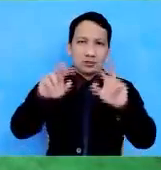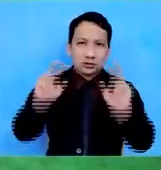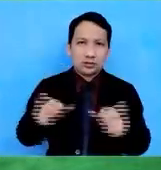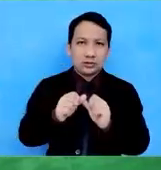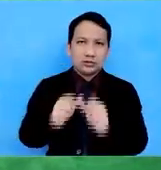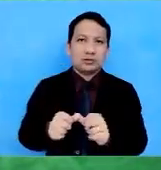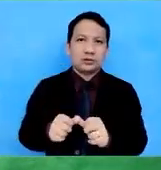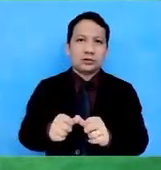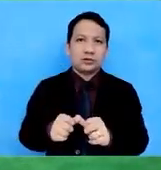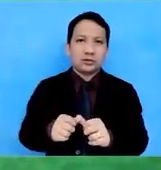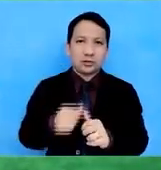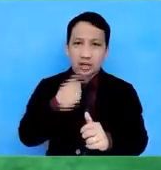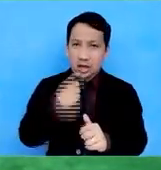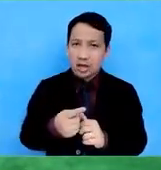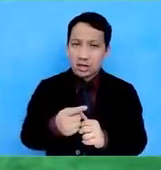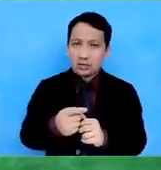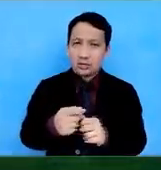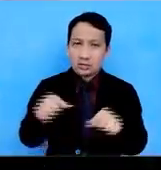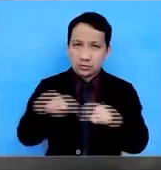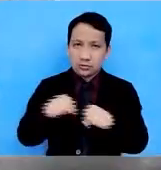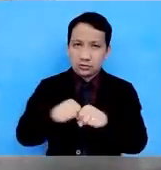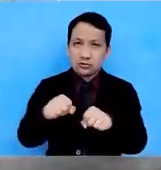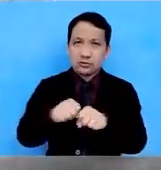Shoe Capital of the Philippines.